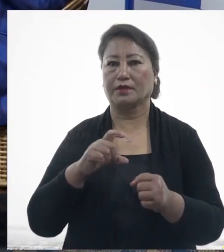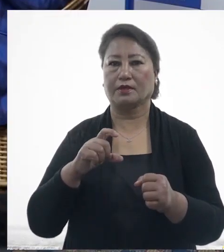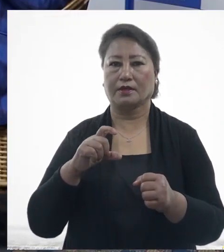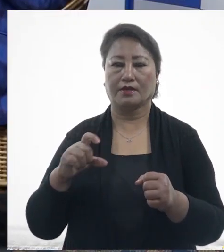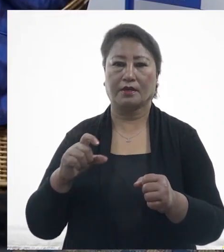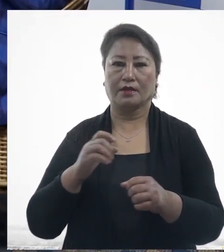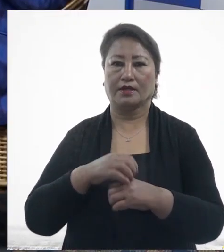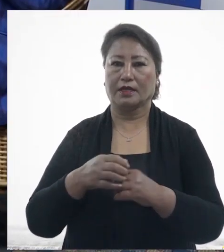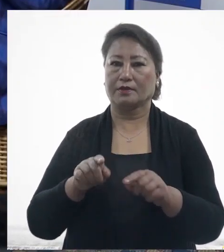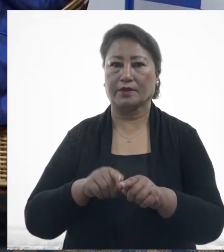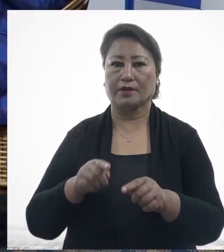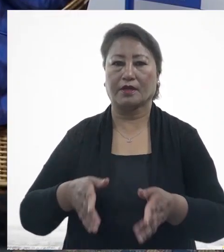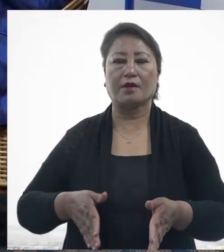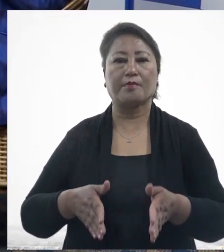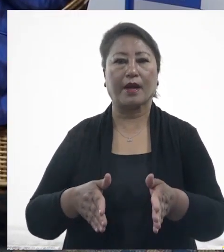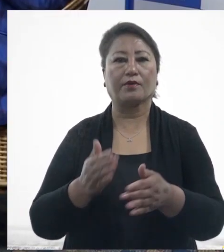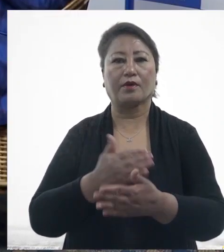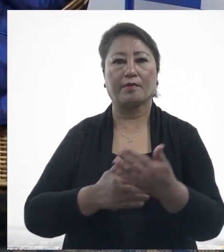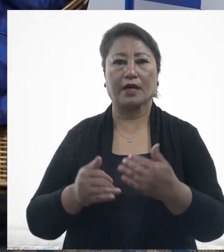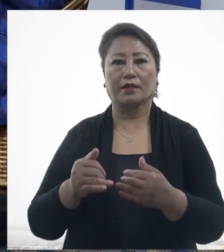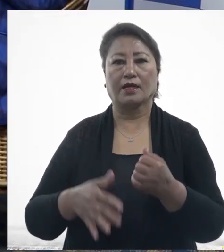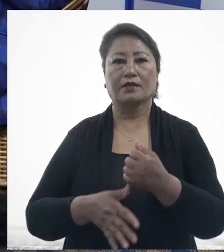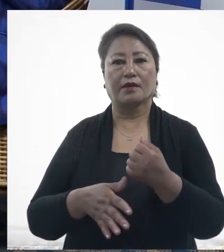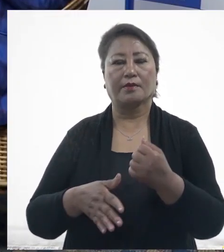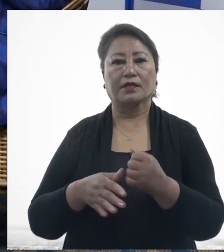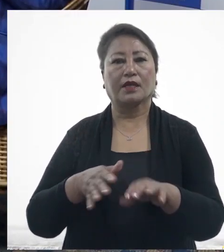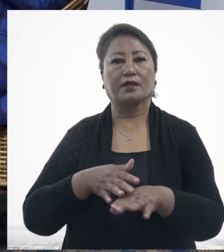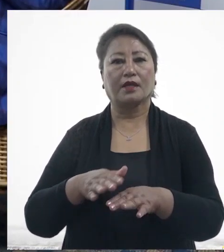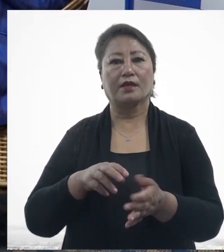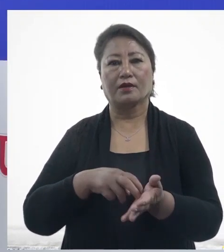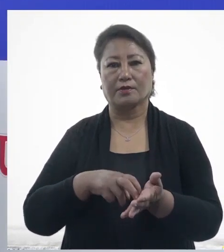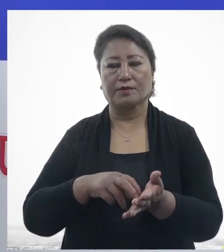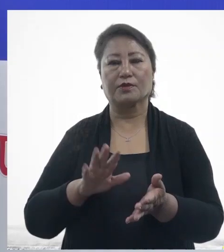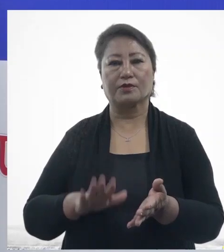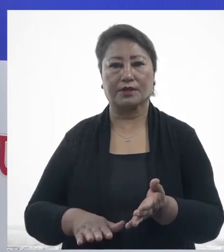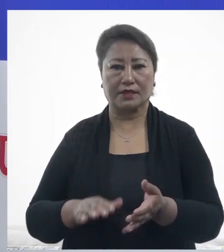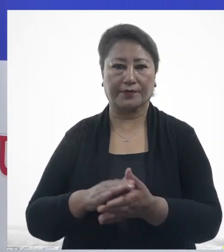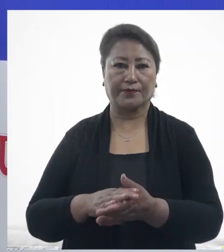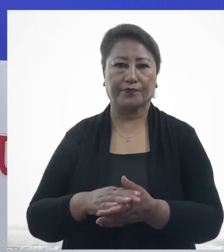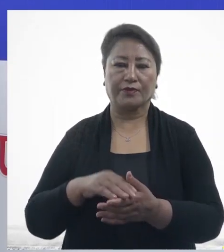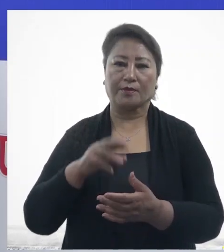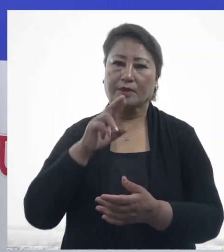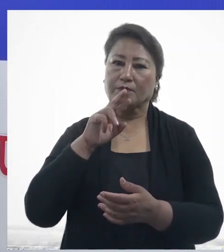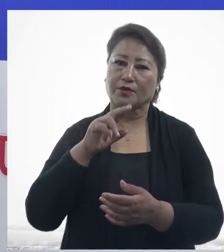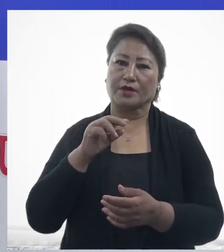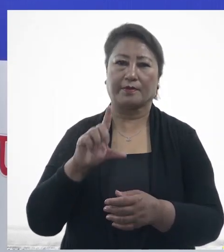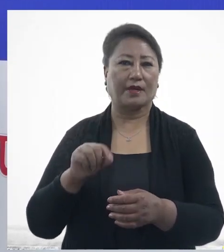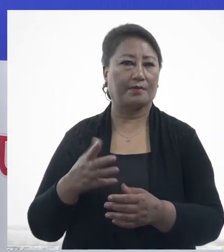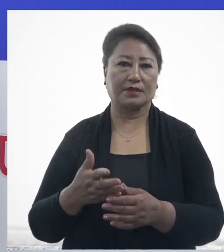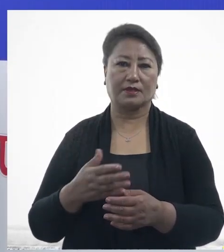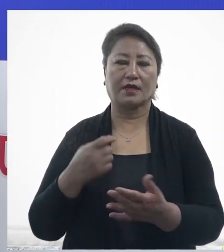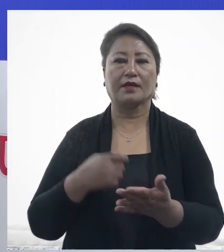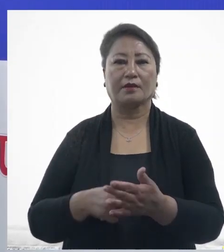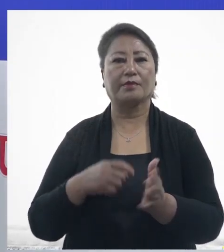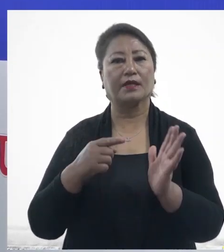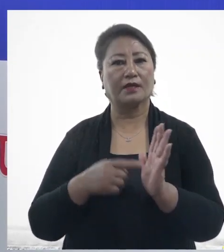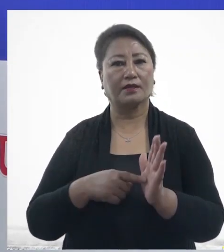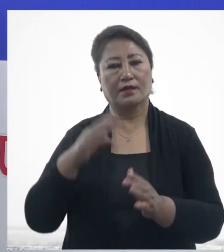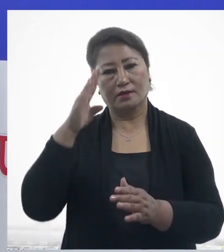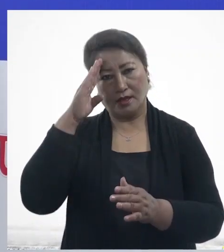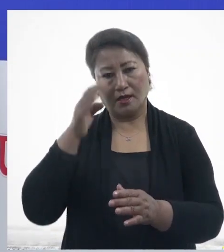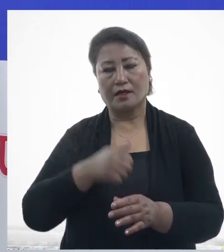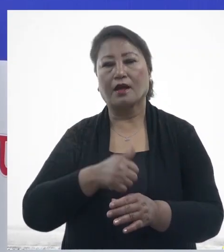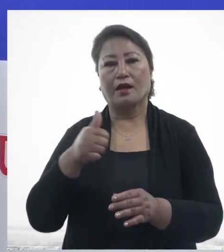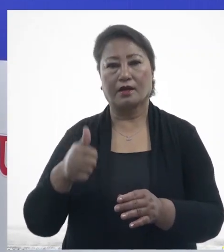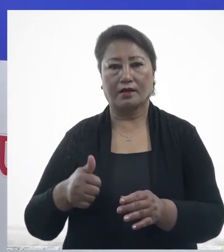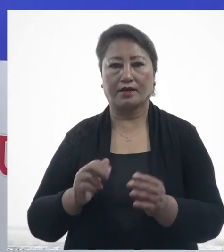तपाईँको बाटोघाटो भनौँ अपाङ्ग मैत्री संरचनाकै कति धेरै कमी कमजोरहरू छ. अब मैले बोल्नै पर्दैन हाम्रो बकायदा नियममा लेखिया छ जति पनि सरकारी अथवा अरू पनि जति पनि